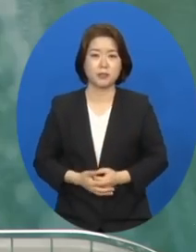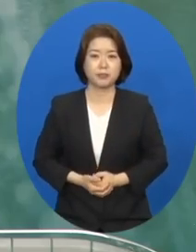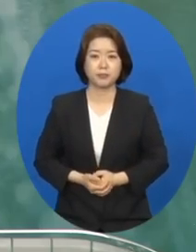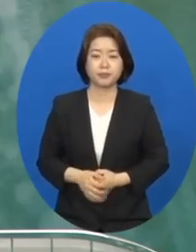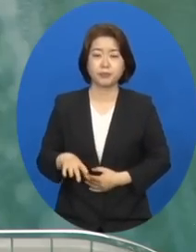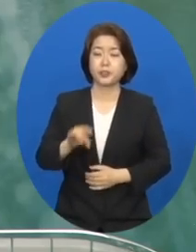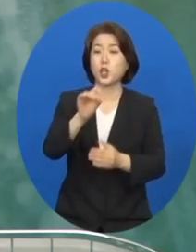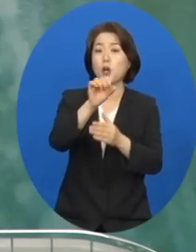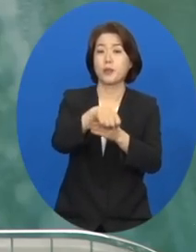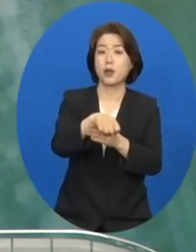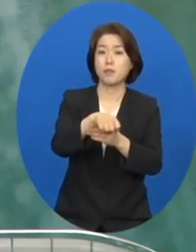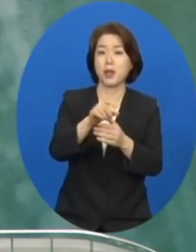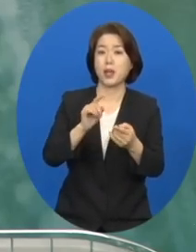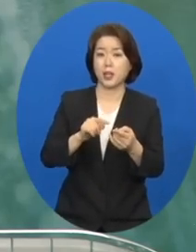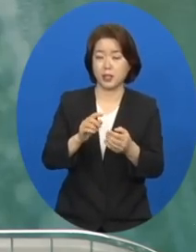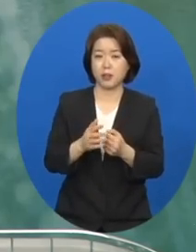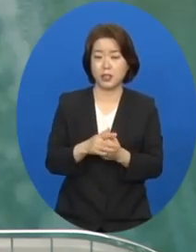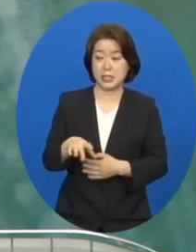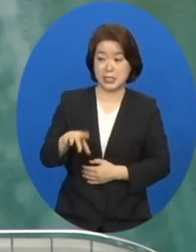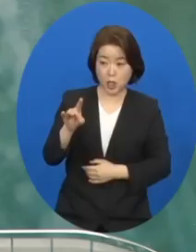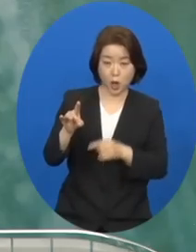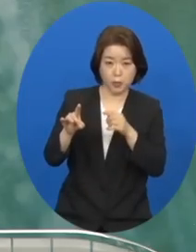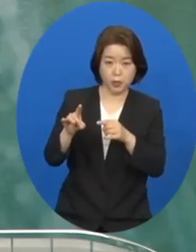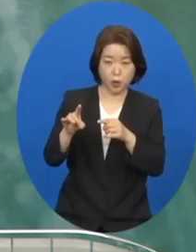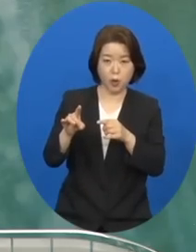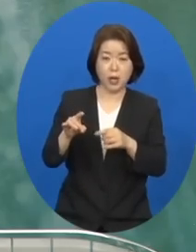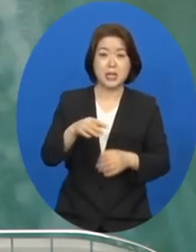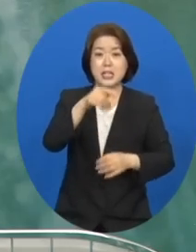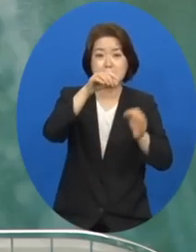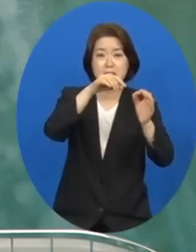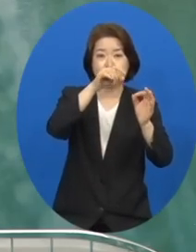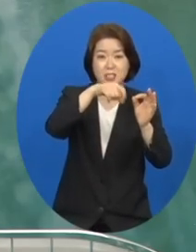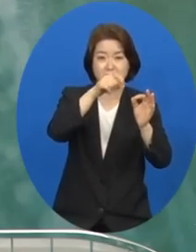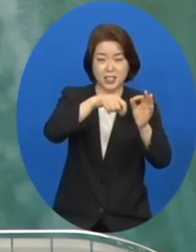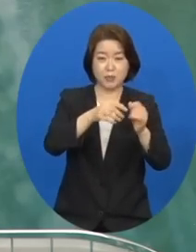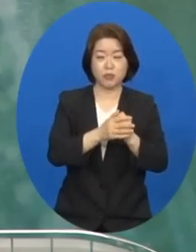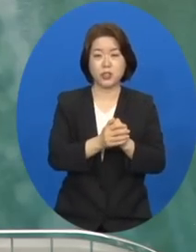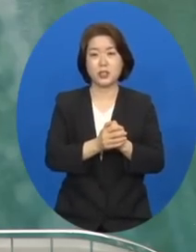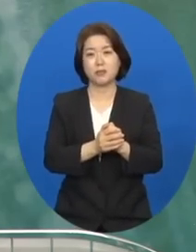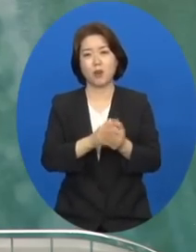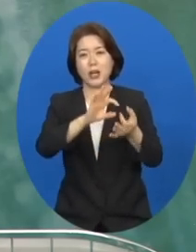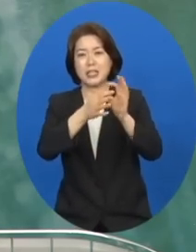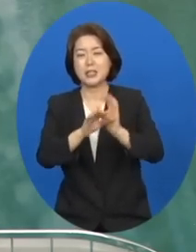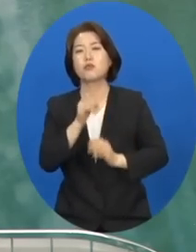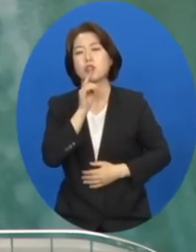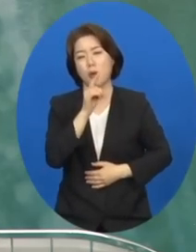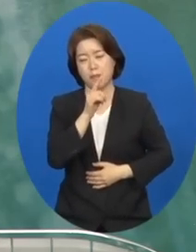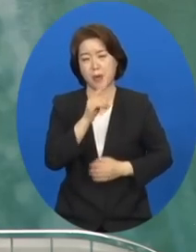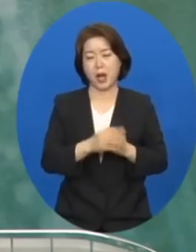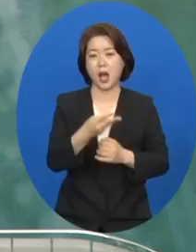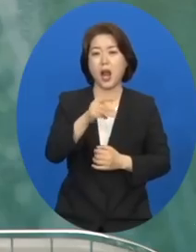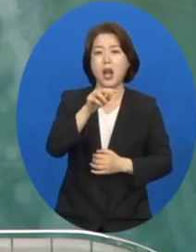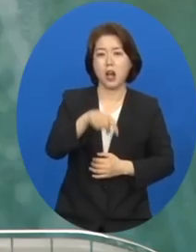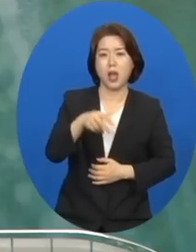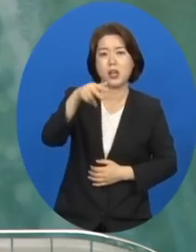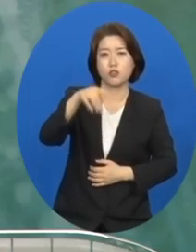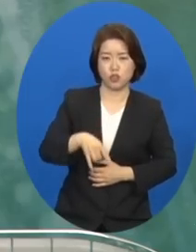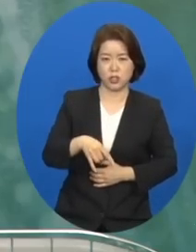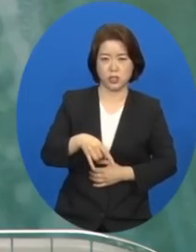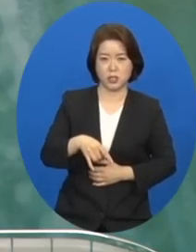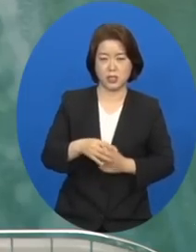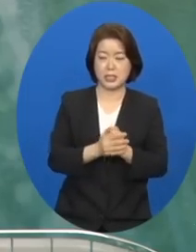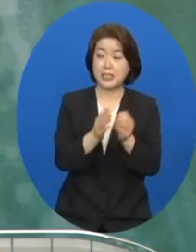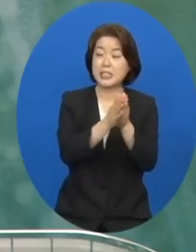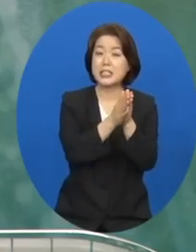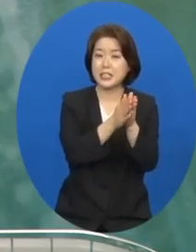처음 열매라고 할 때 이 처음이라는 말이 히브리어로 왜 쉴수 라고 합니다 110 창세기의 태초의 이것이 뵐 수 있어요 그러니까 및 이닝